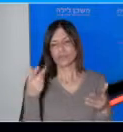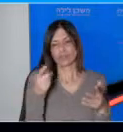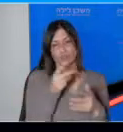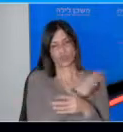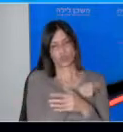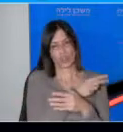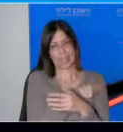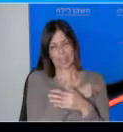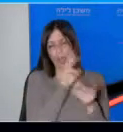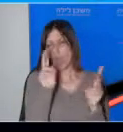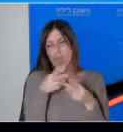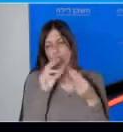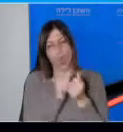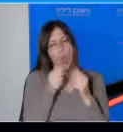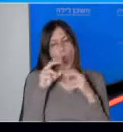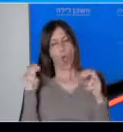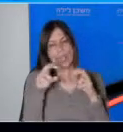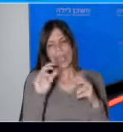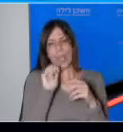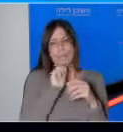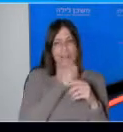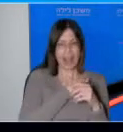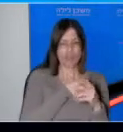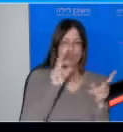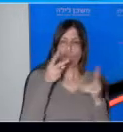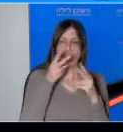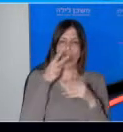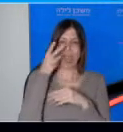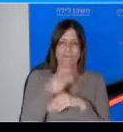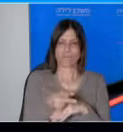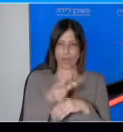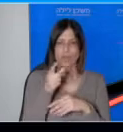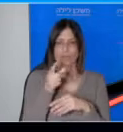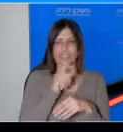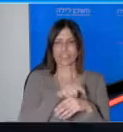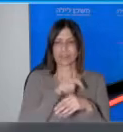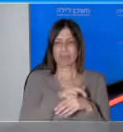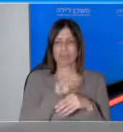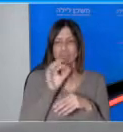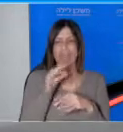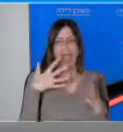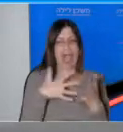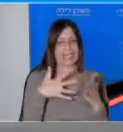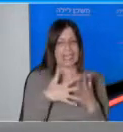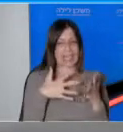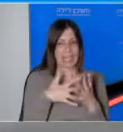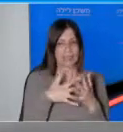ששוטר לא יכול, או חוקר ובלש, לא יכול לעבור במהלך חקירה? טוב, אז